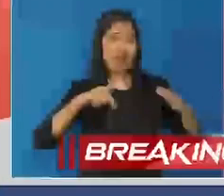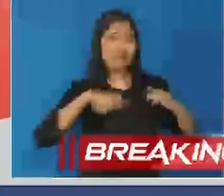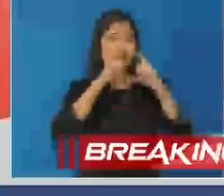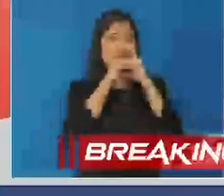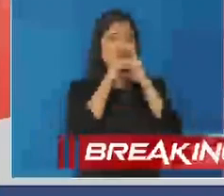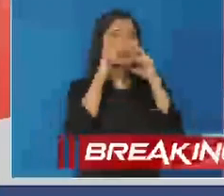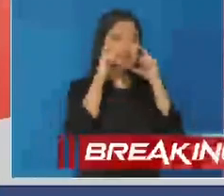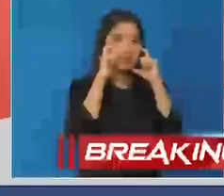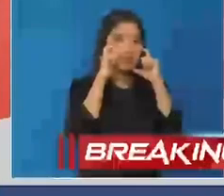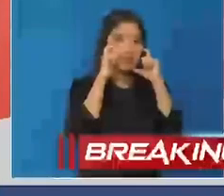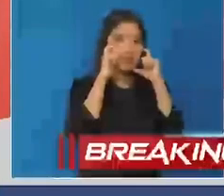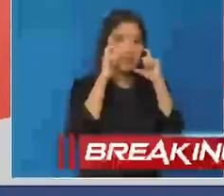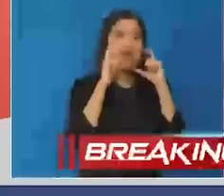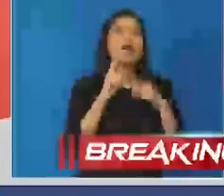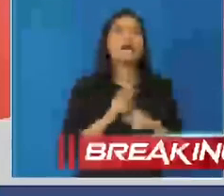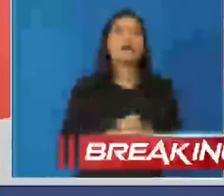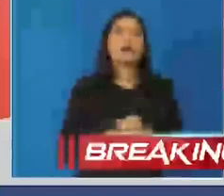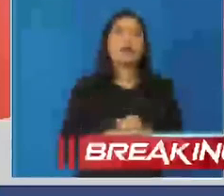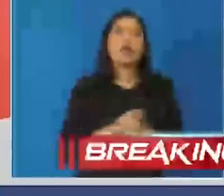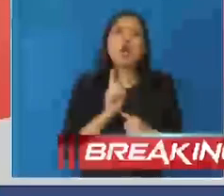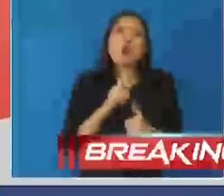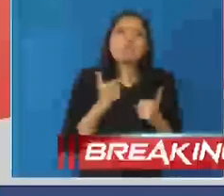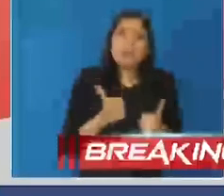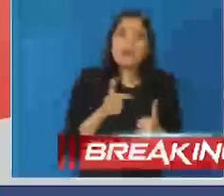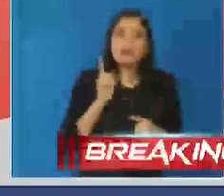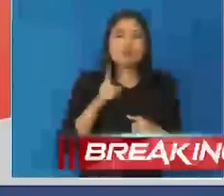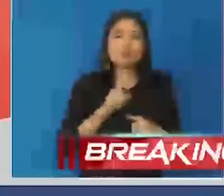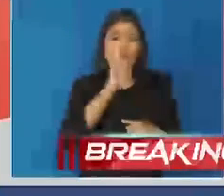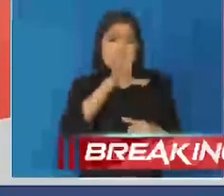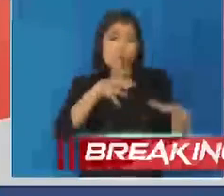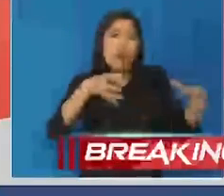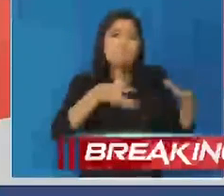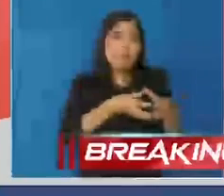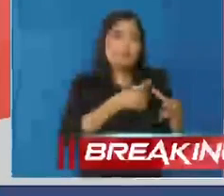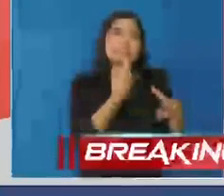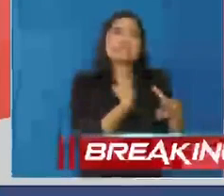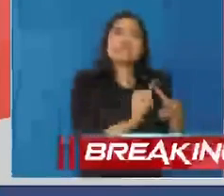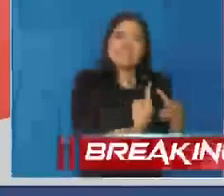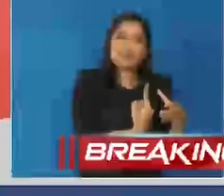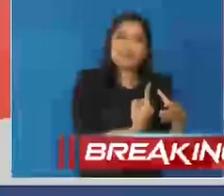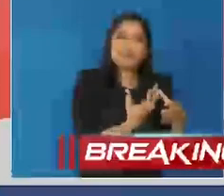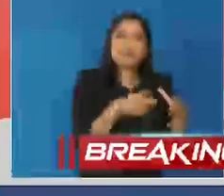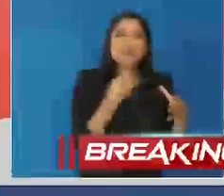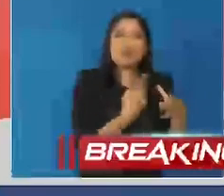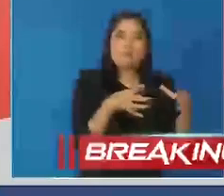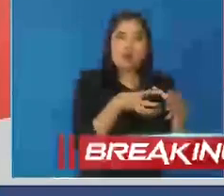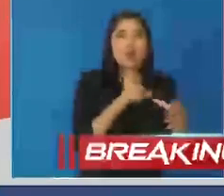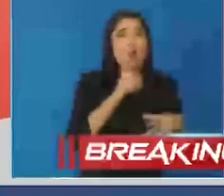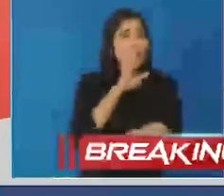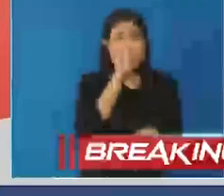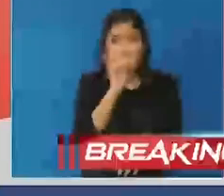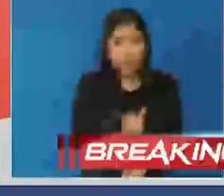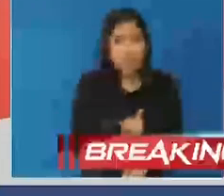memungkinkan gunakan satu kamar sendiri Jika memungkinkan apabila tidak memungkinkan